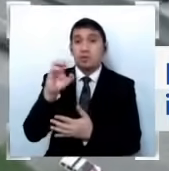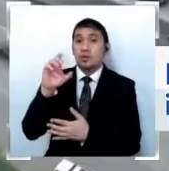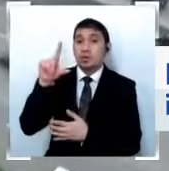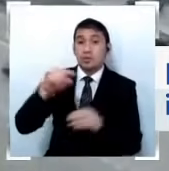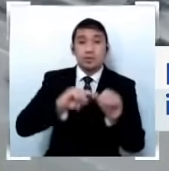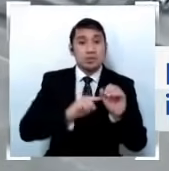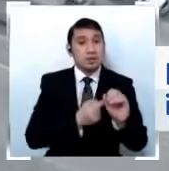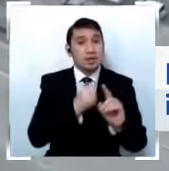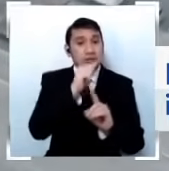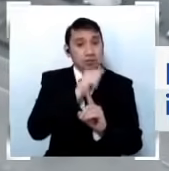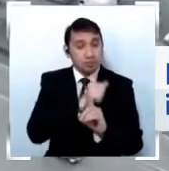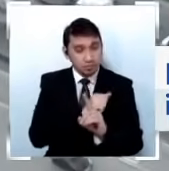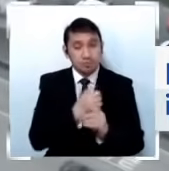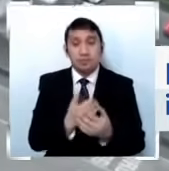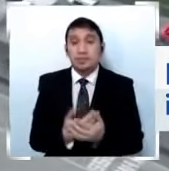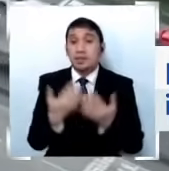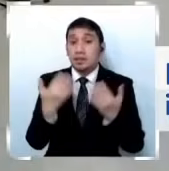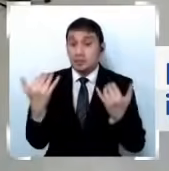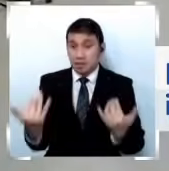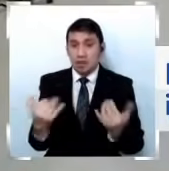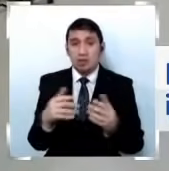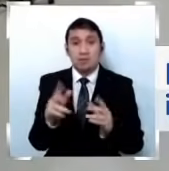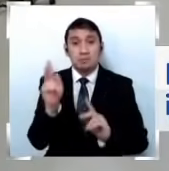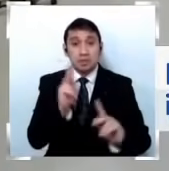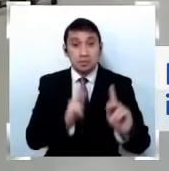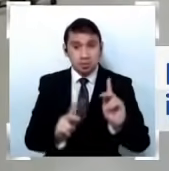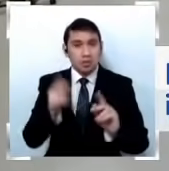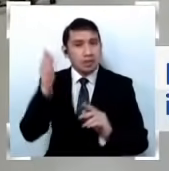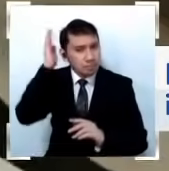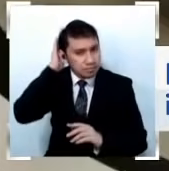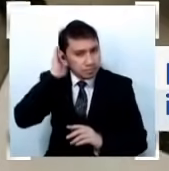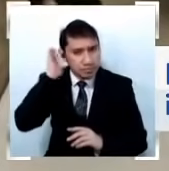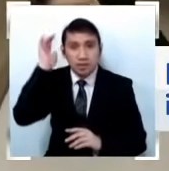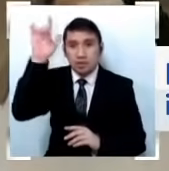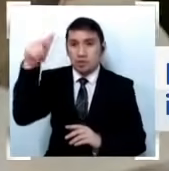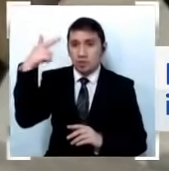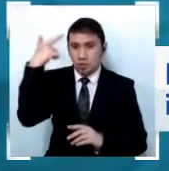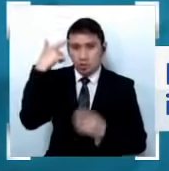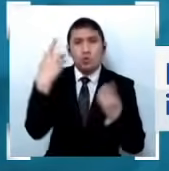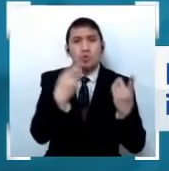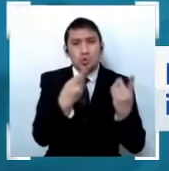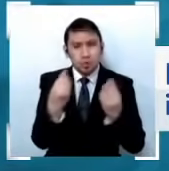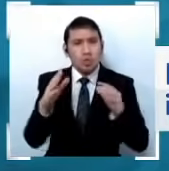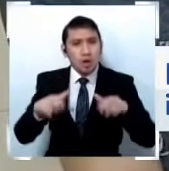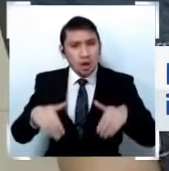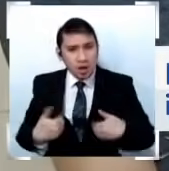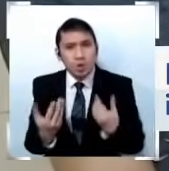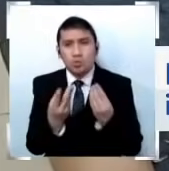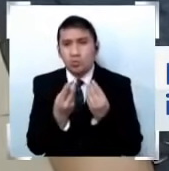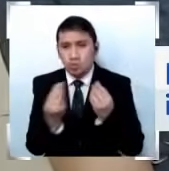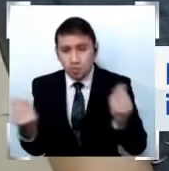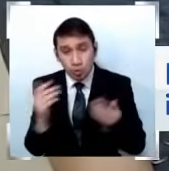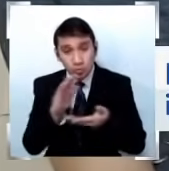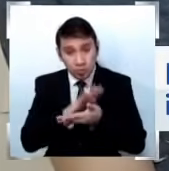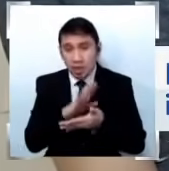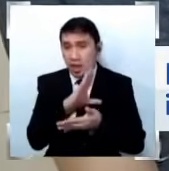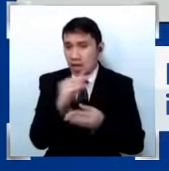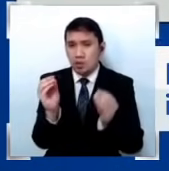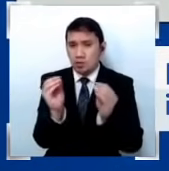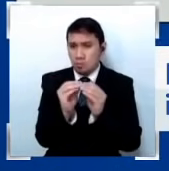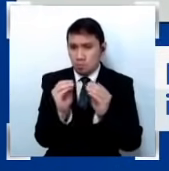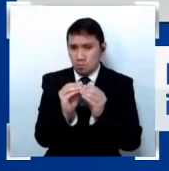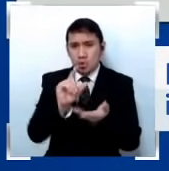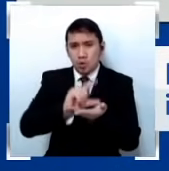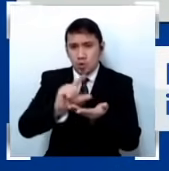ng Coalition for People's Right to Health sa gobyerno na pagbutihin pa ang pandemic response at ang pagbabakuna, lawakan pa't bilisan.